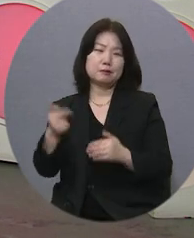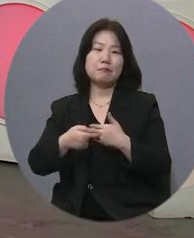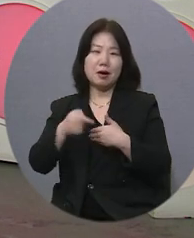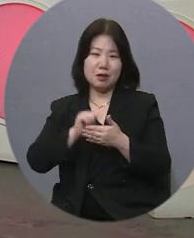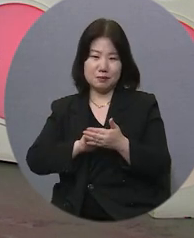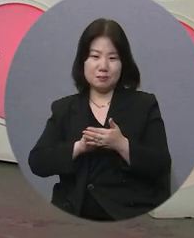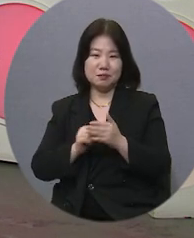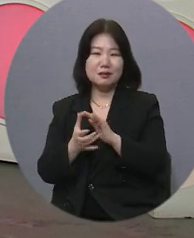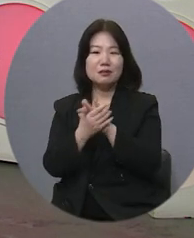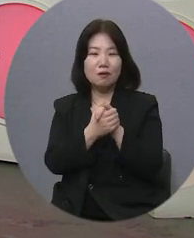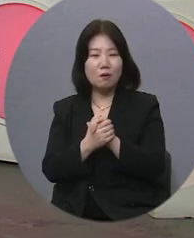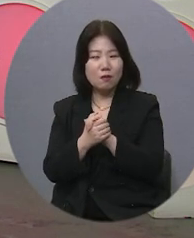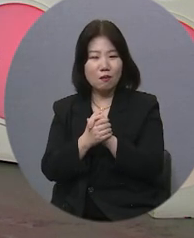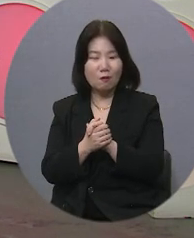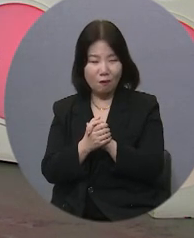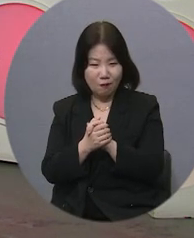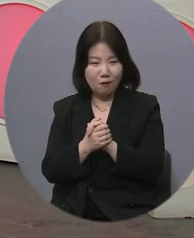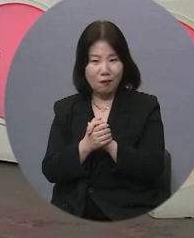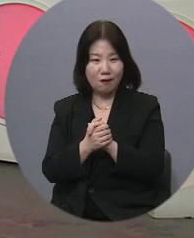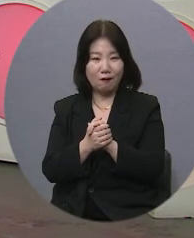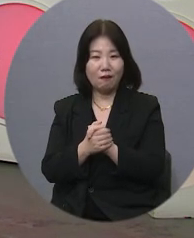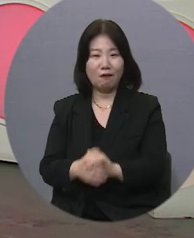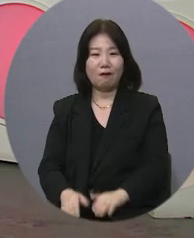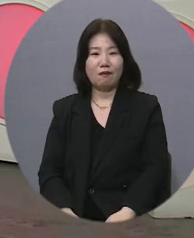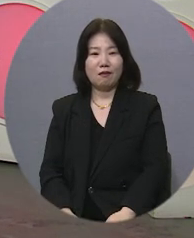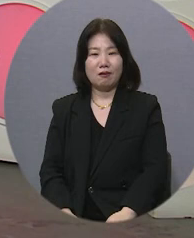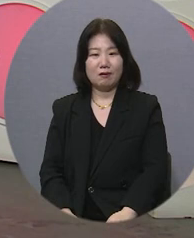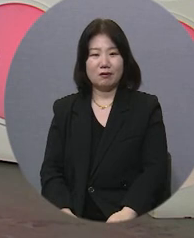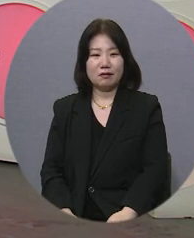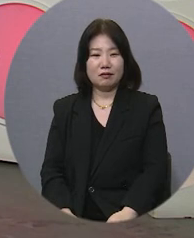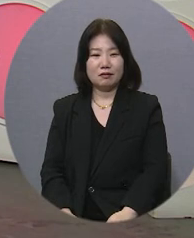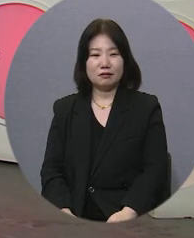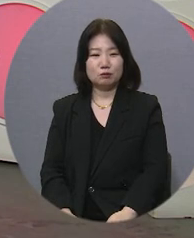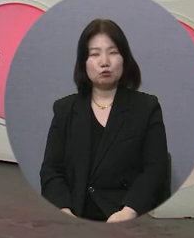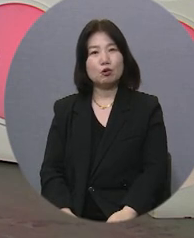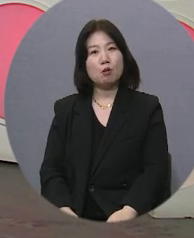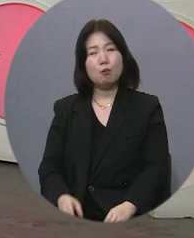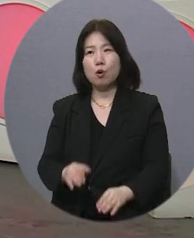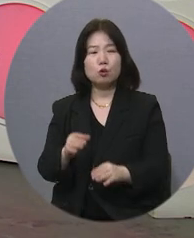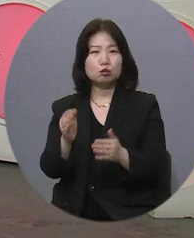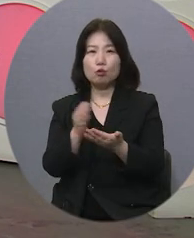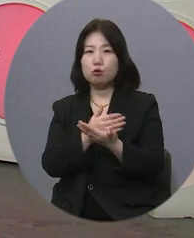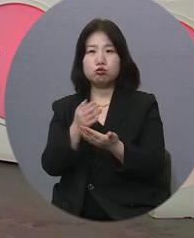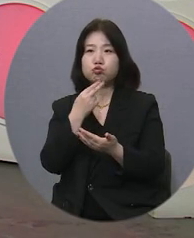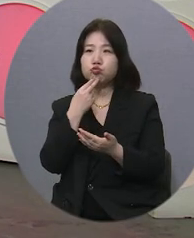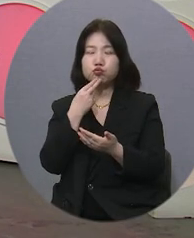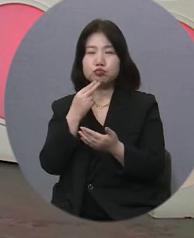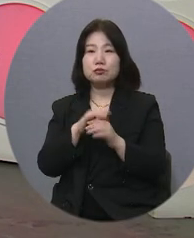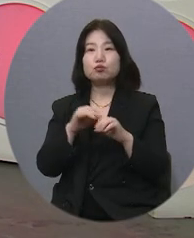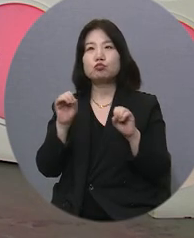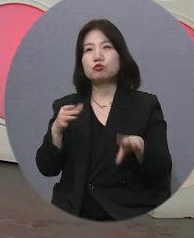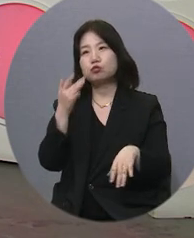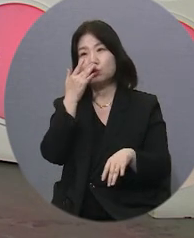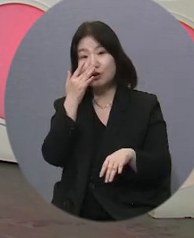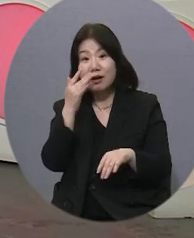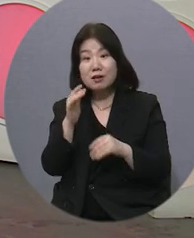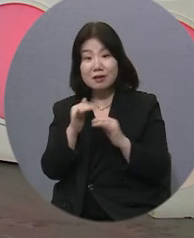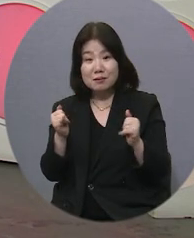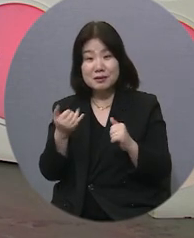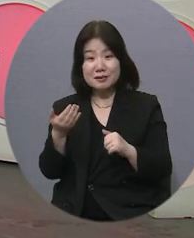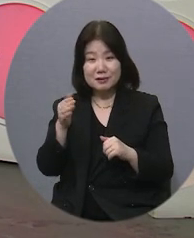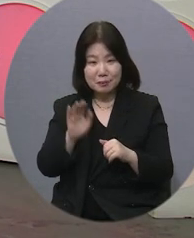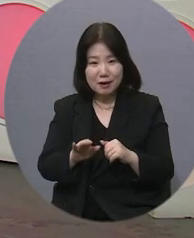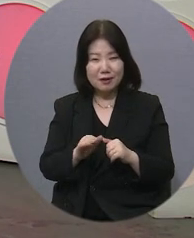정이잖아. 그렇죠? 맞아요. 네. 아, 그걸 나누기 안 하시는 분들도 계시는데 나눔을 이렇게 해주시는 분들